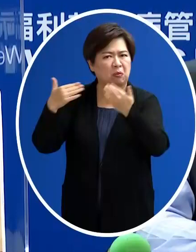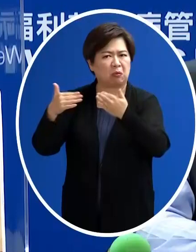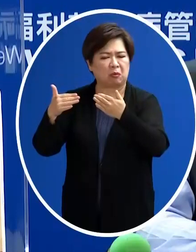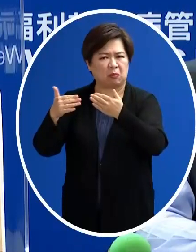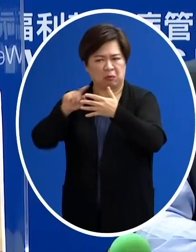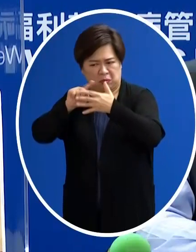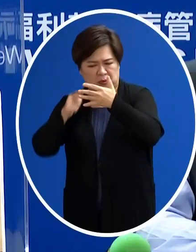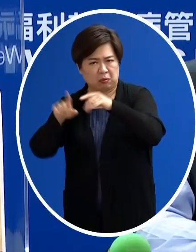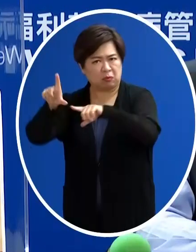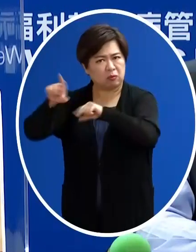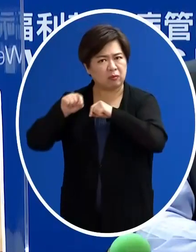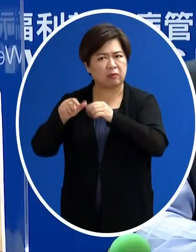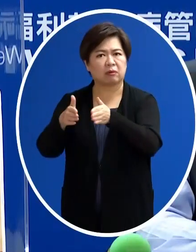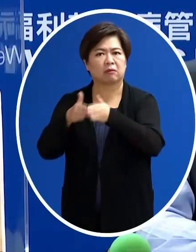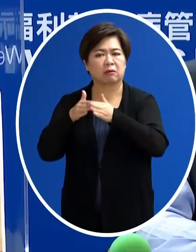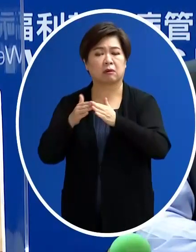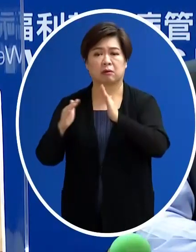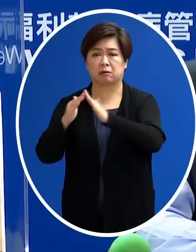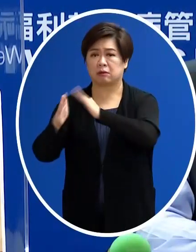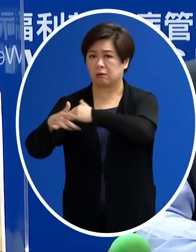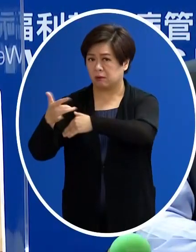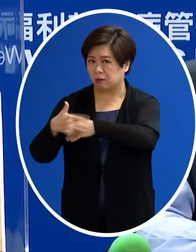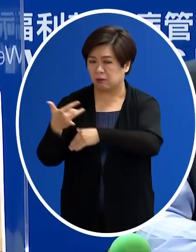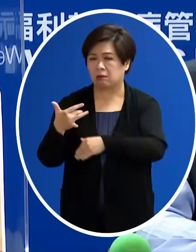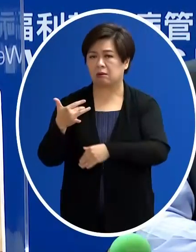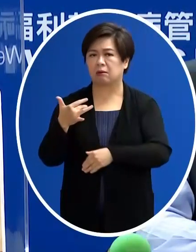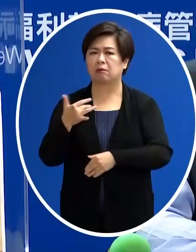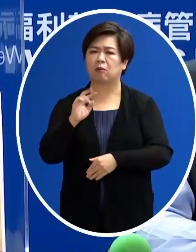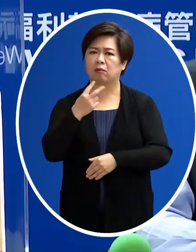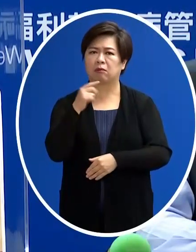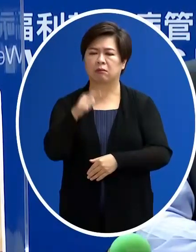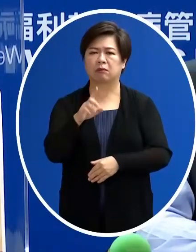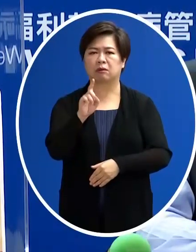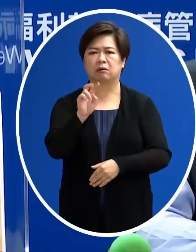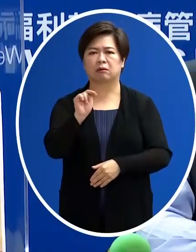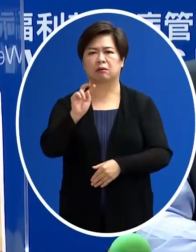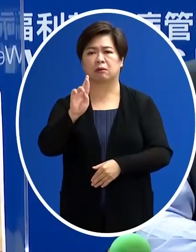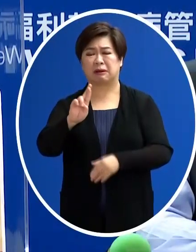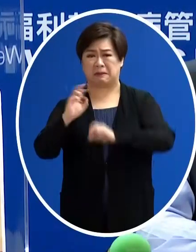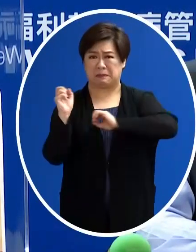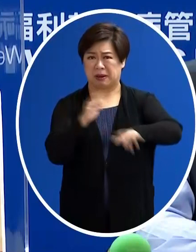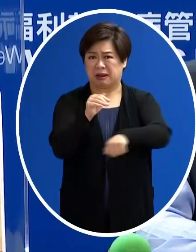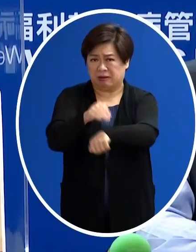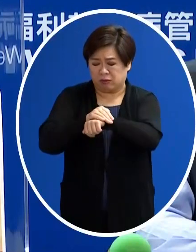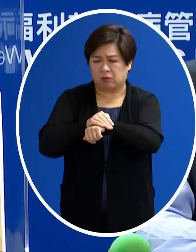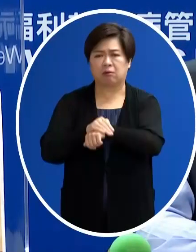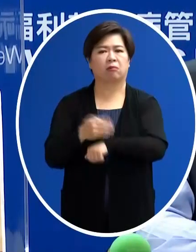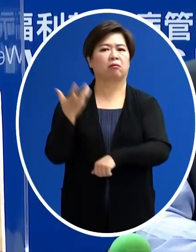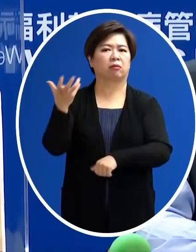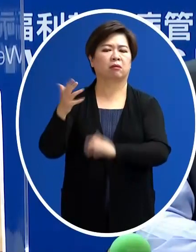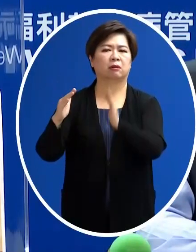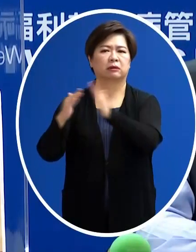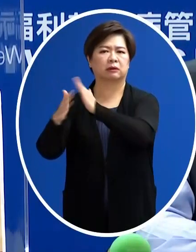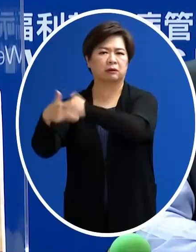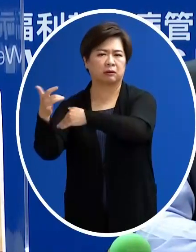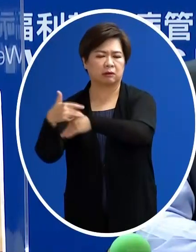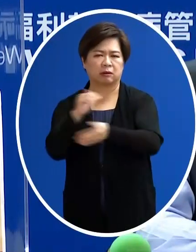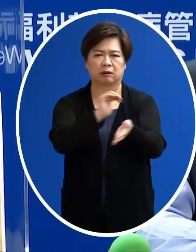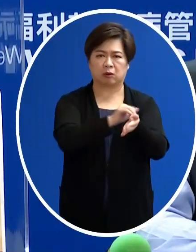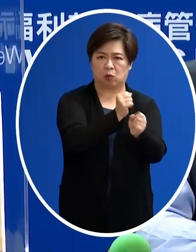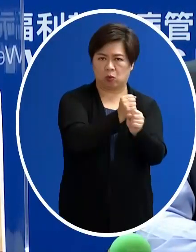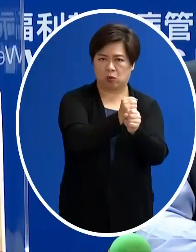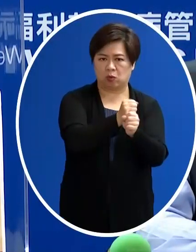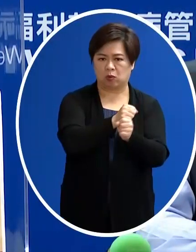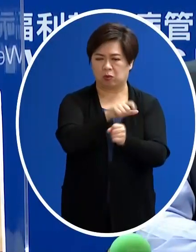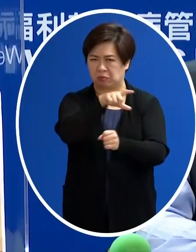些规定，那家属或者有时候大部分在用 DNR， 大部分都是家属跟医事人员